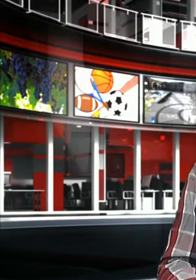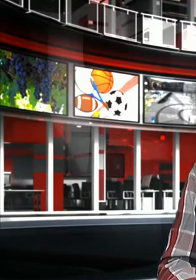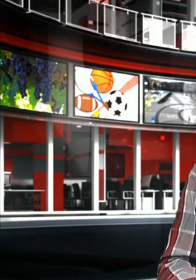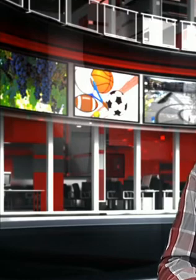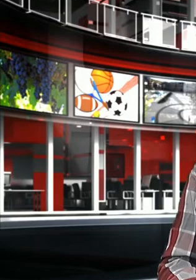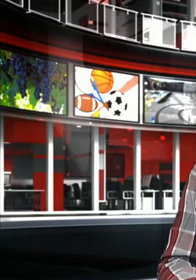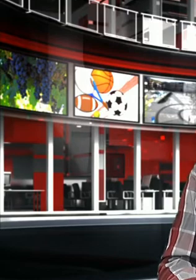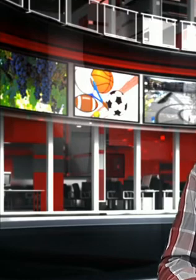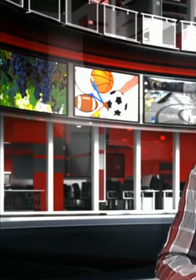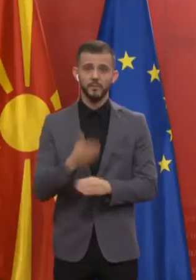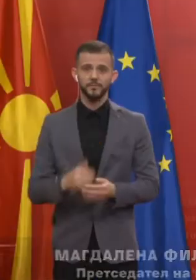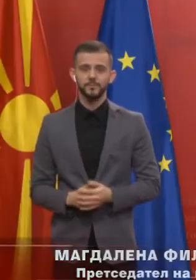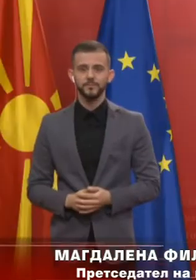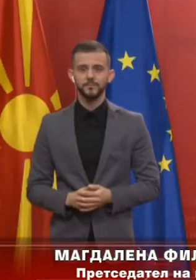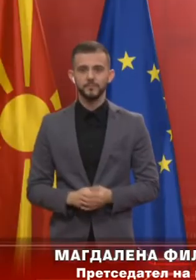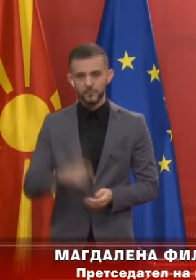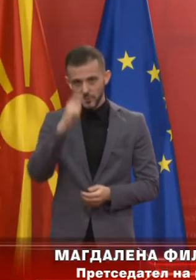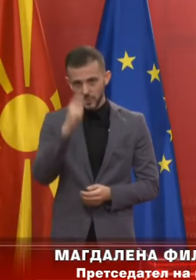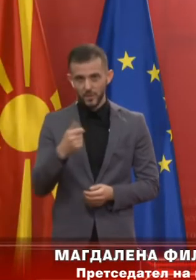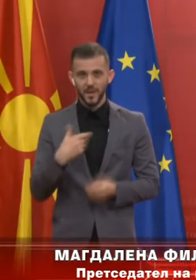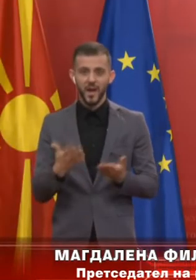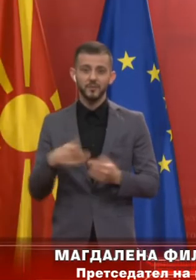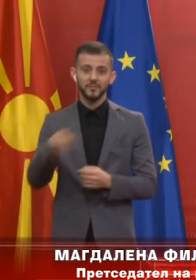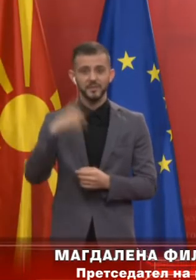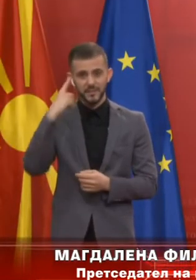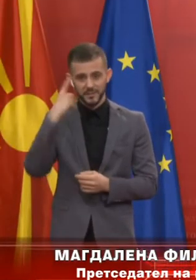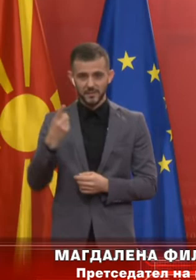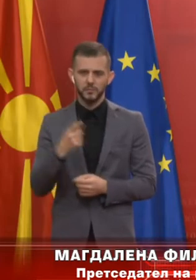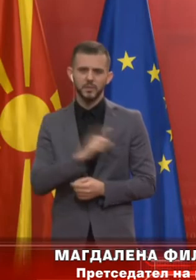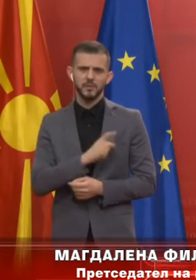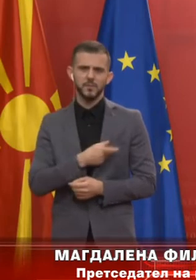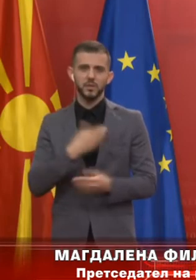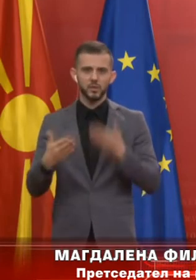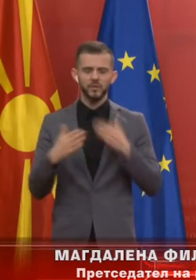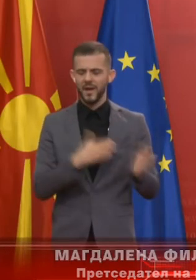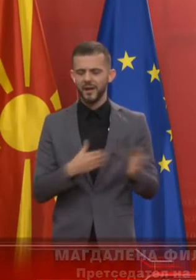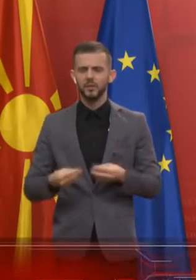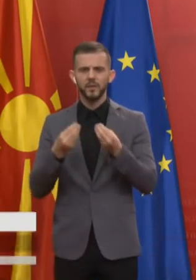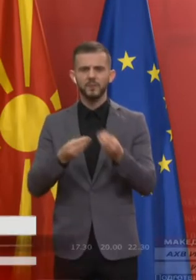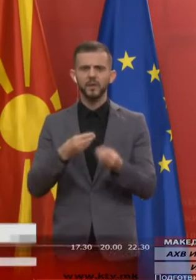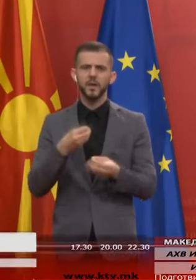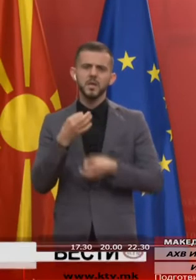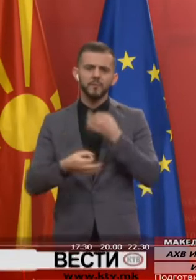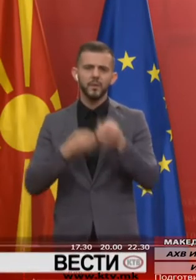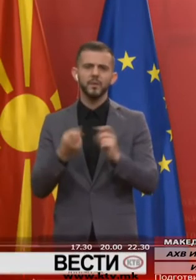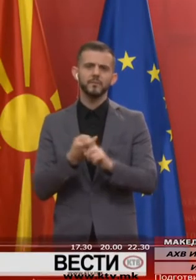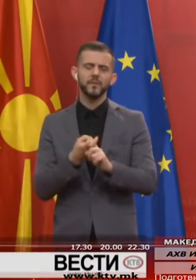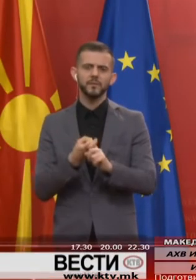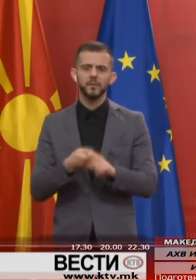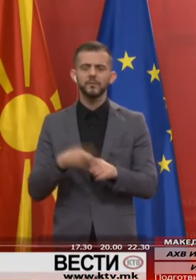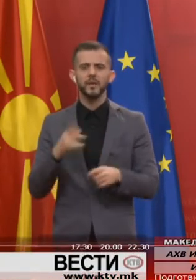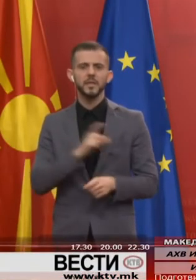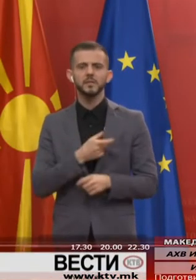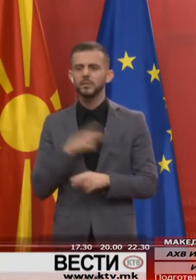и производствени објекти. Почитувани, како што веќе знаете, Инспекцијскиот совет редовно информира за активностите на